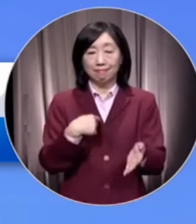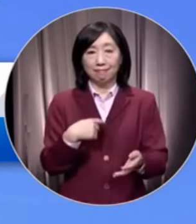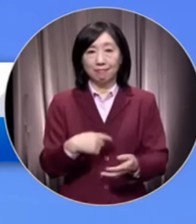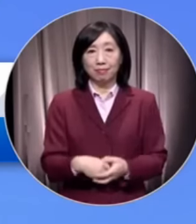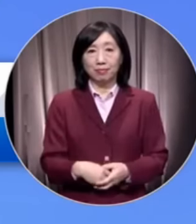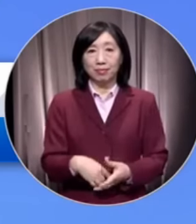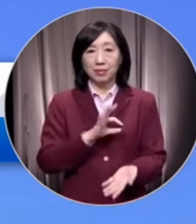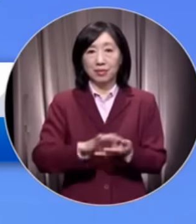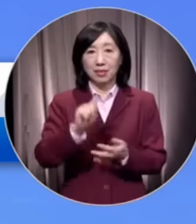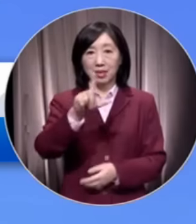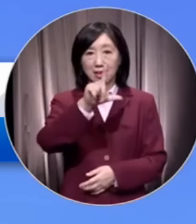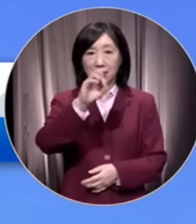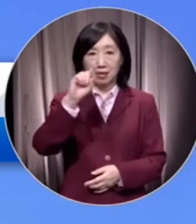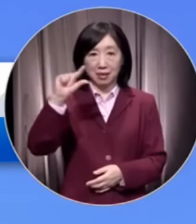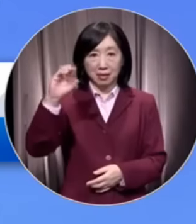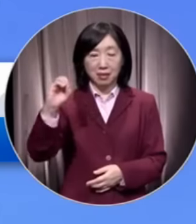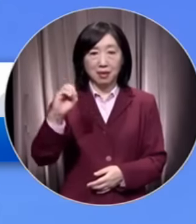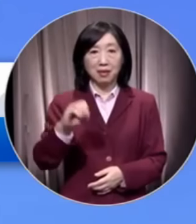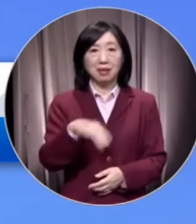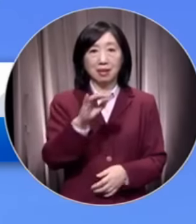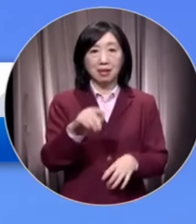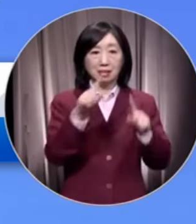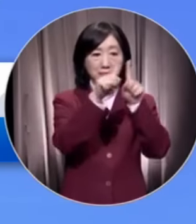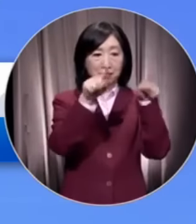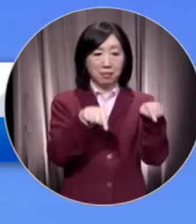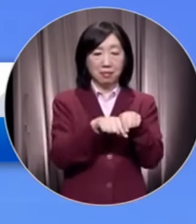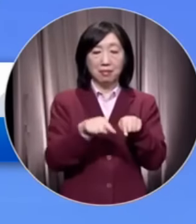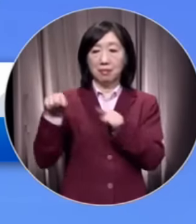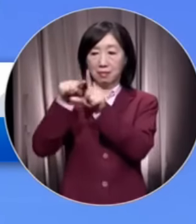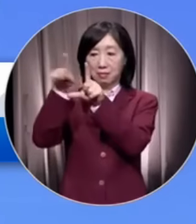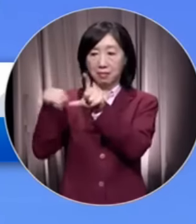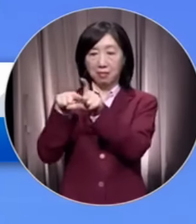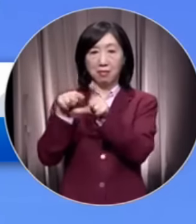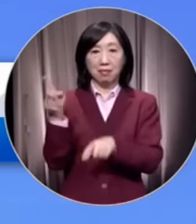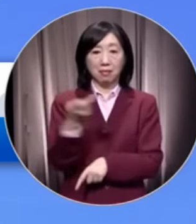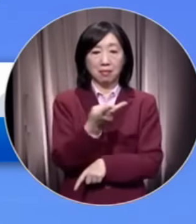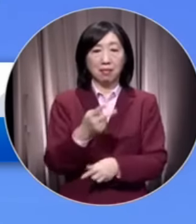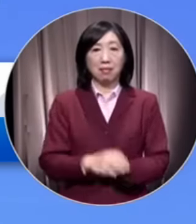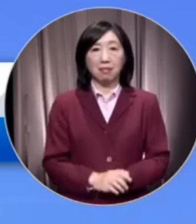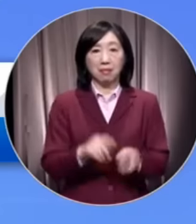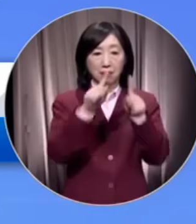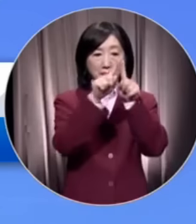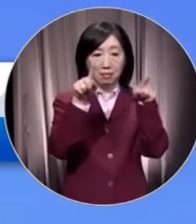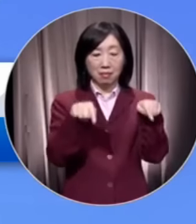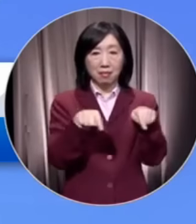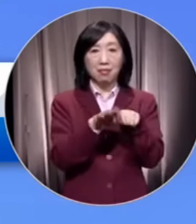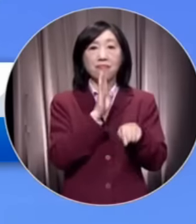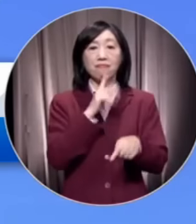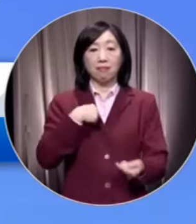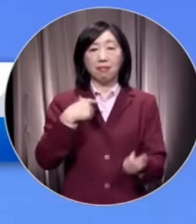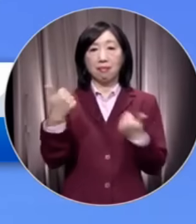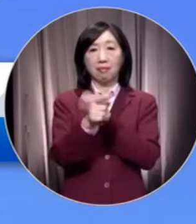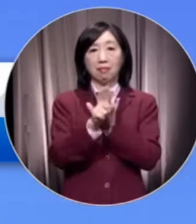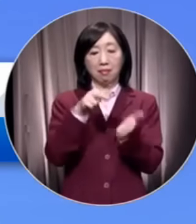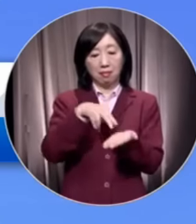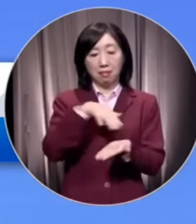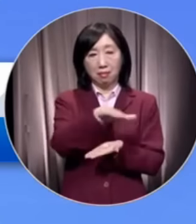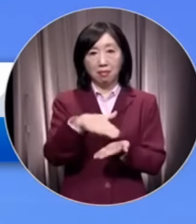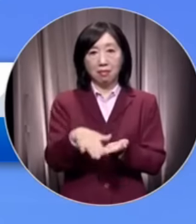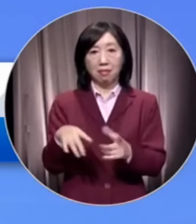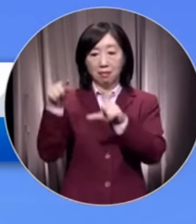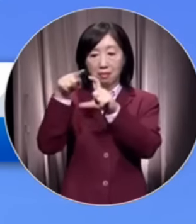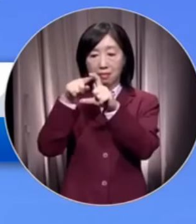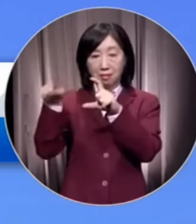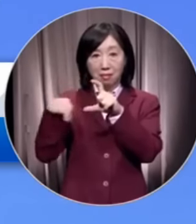们的 logo， 一个方的一个圆的，方的是我们要有我们的立场，圆的是